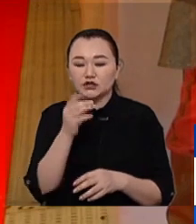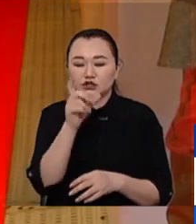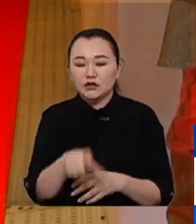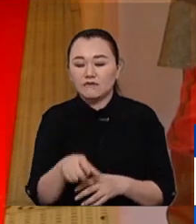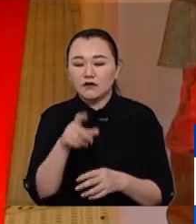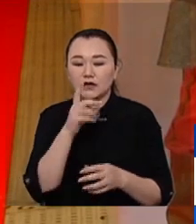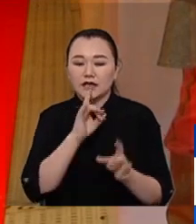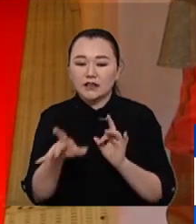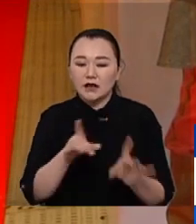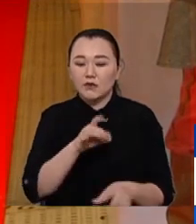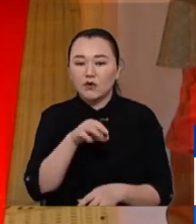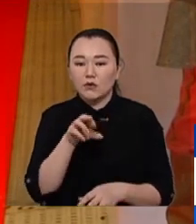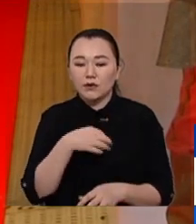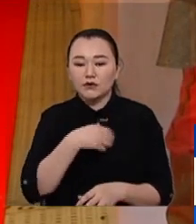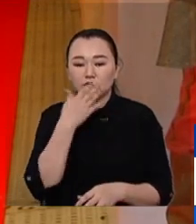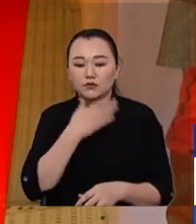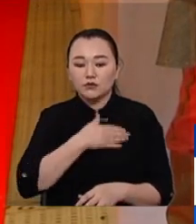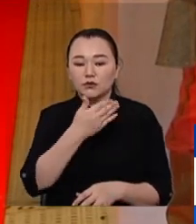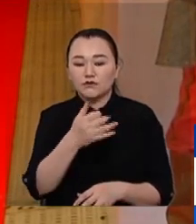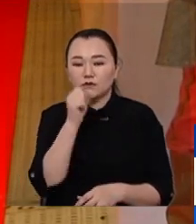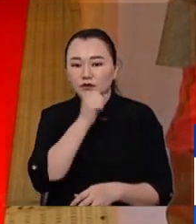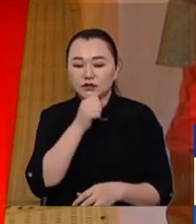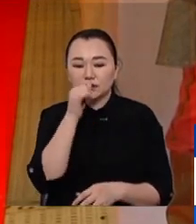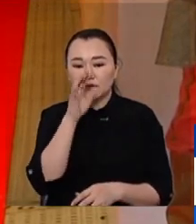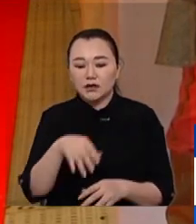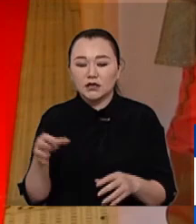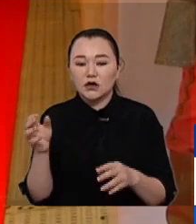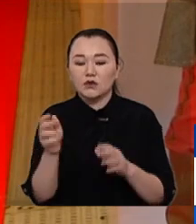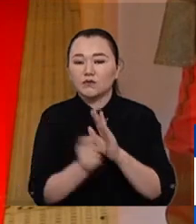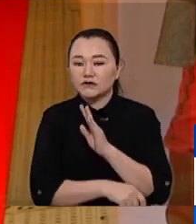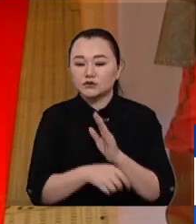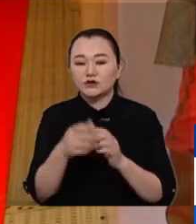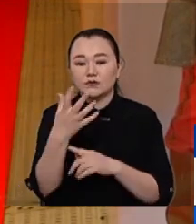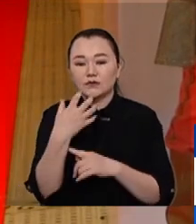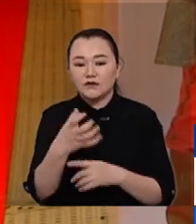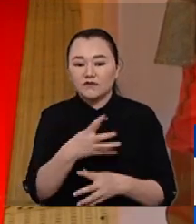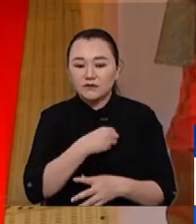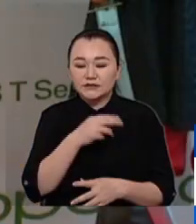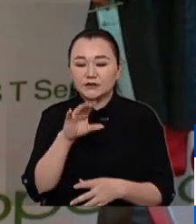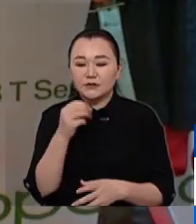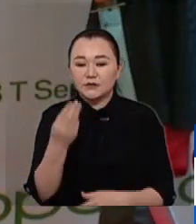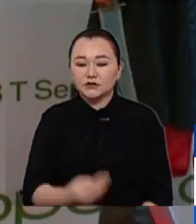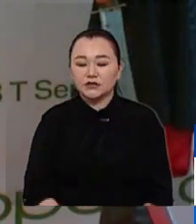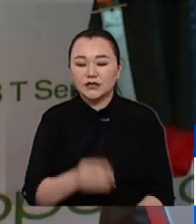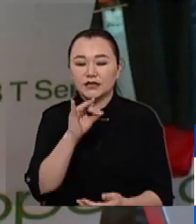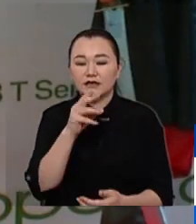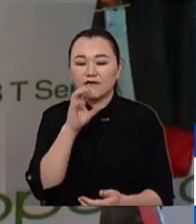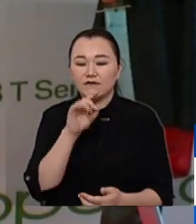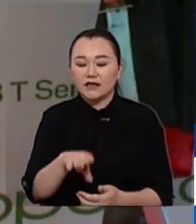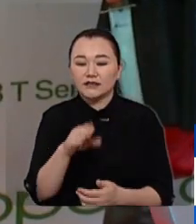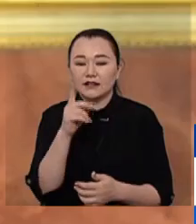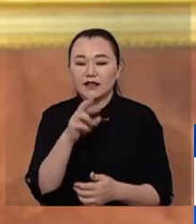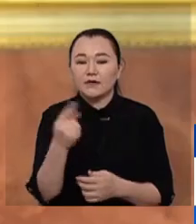бренд-амбассадор Oppo. А я люблю его творчество. И не могла упустить возможности сфотографироваться с Димашем. Ивент для